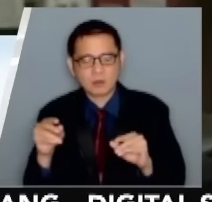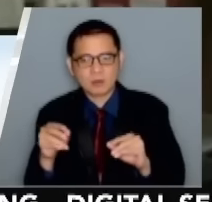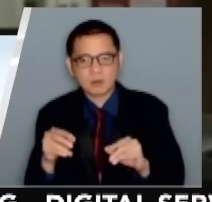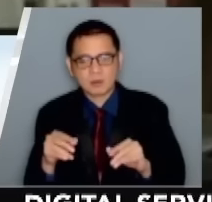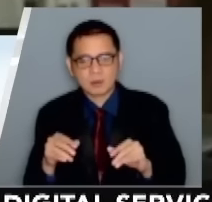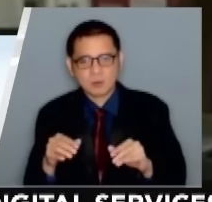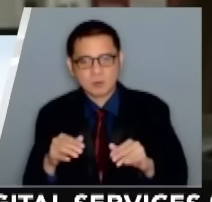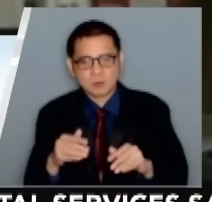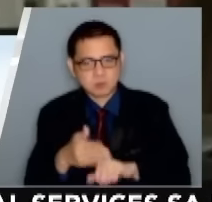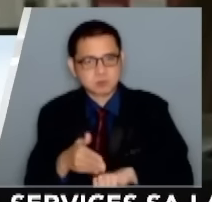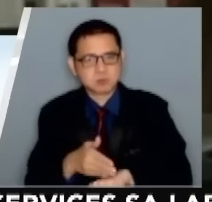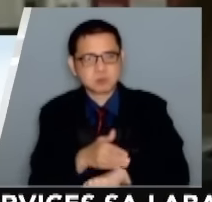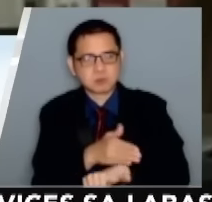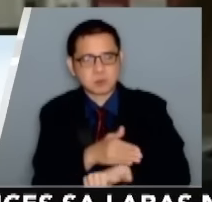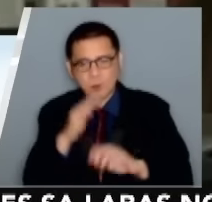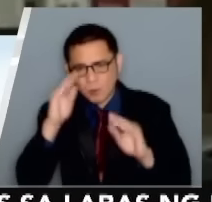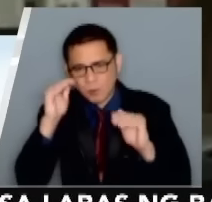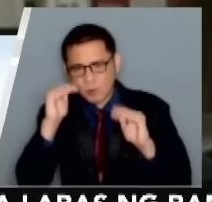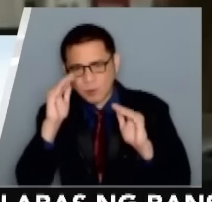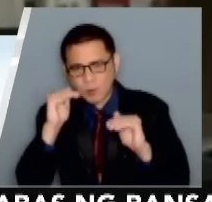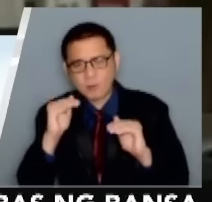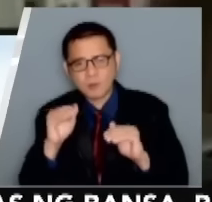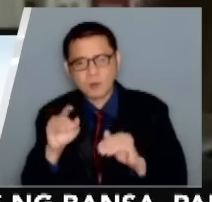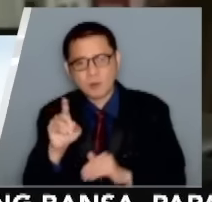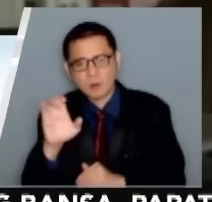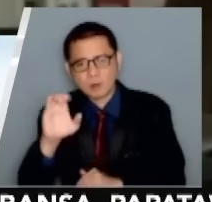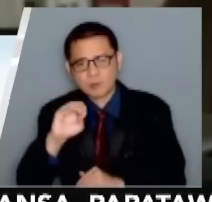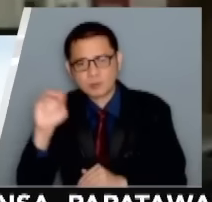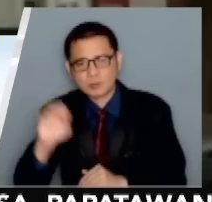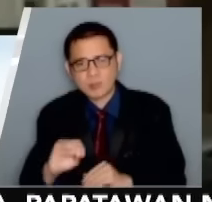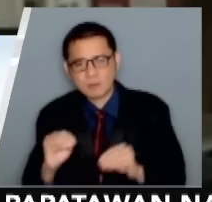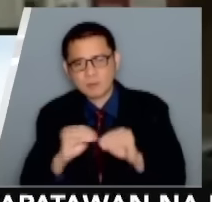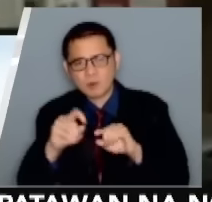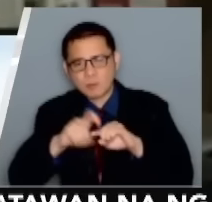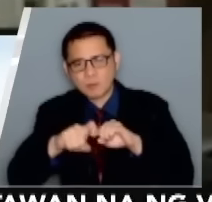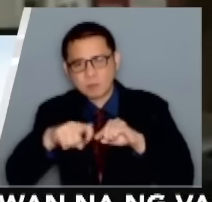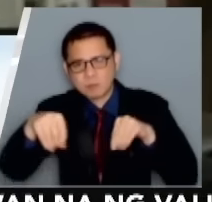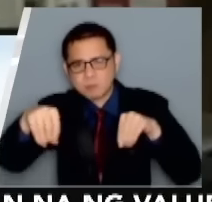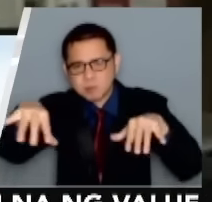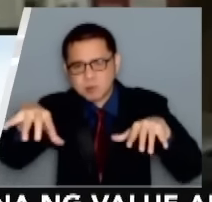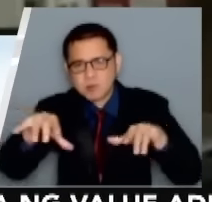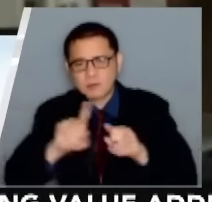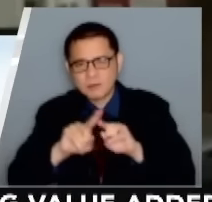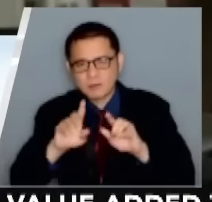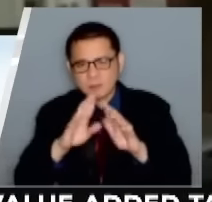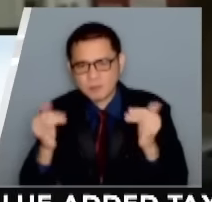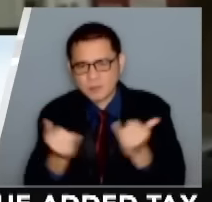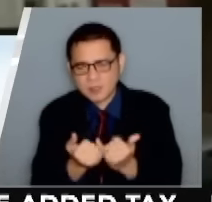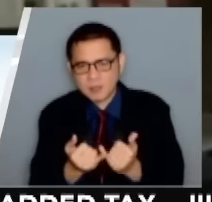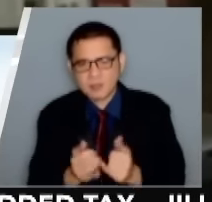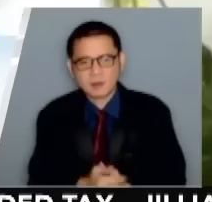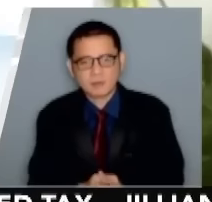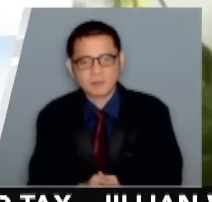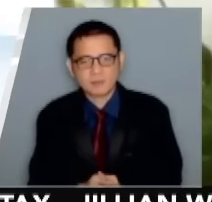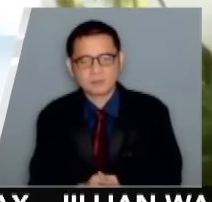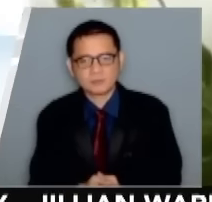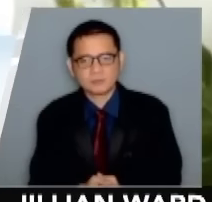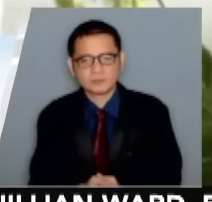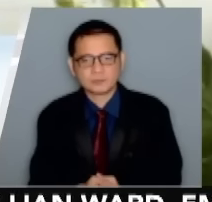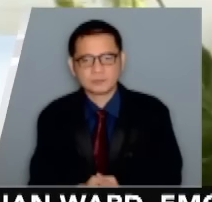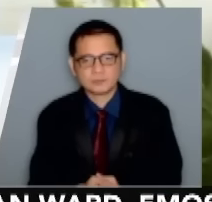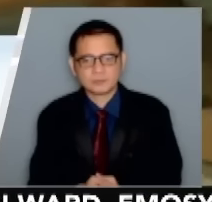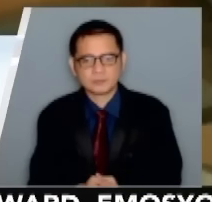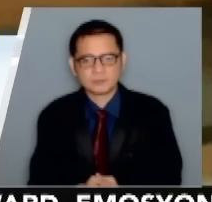siguro 100% in barangay levels and kung meron man, mga sitio level na lang. Ang